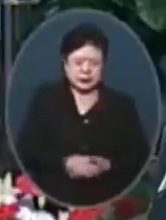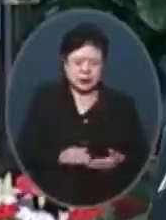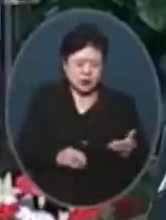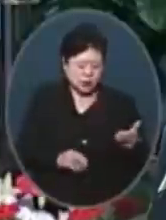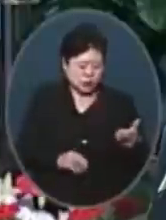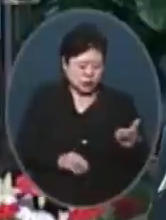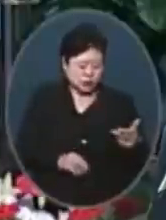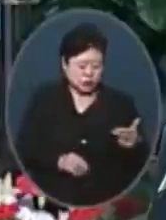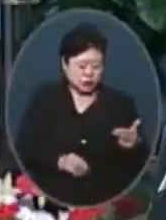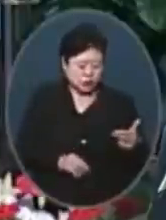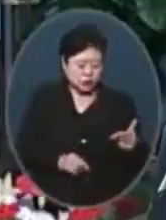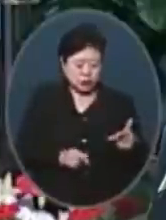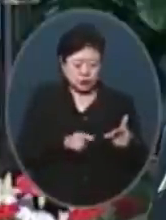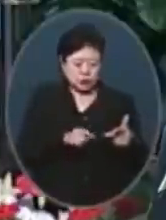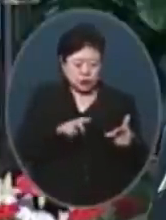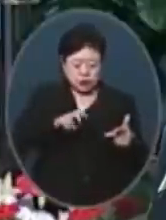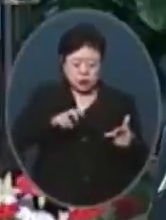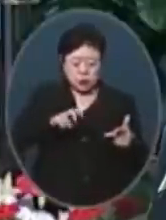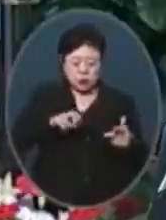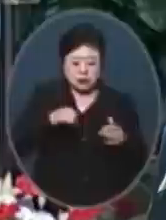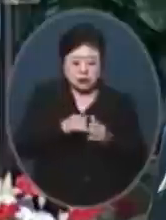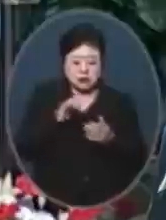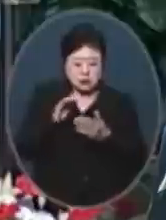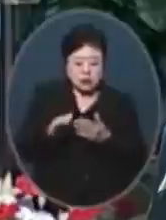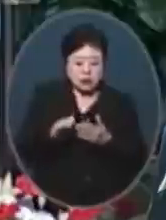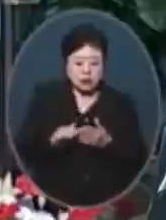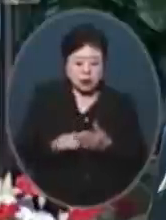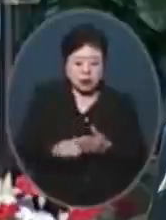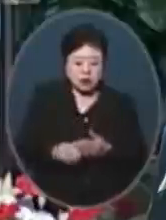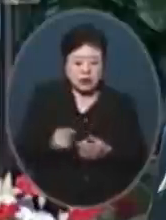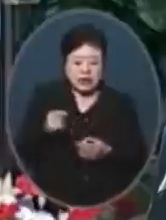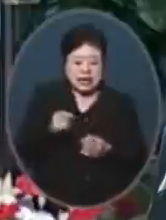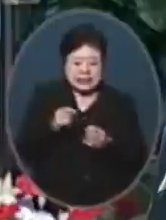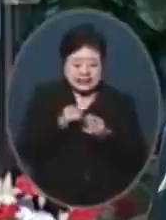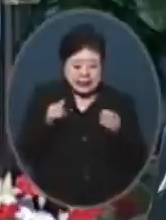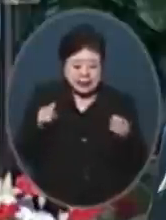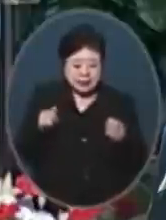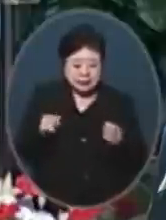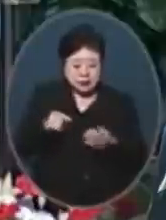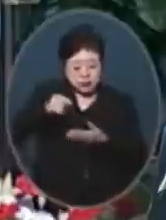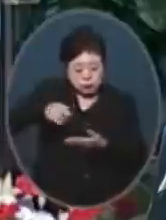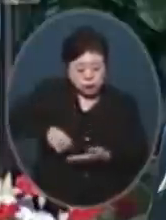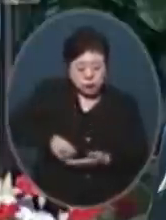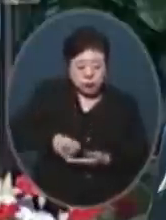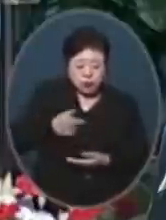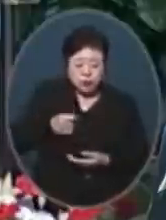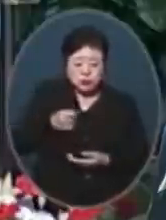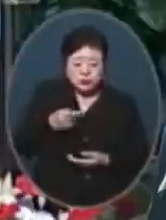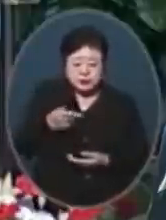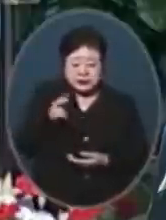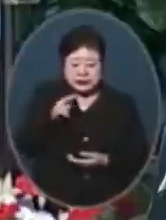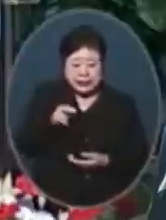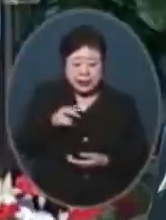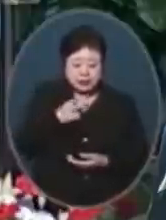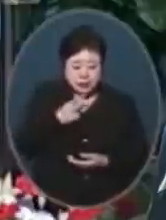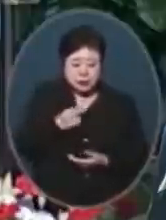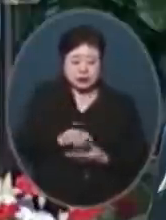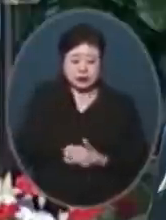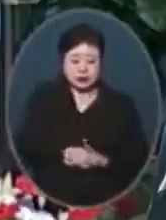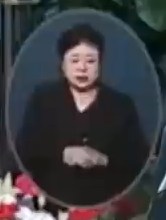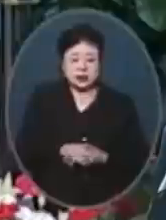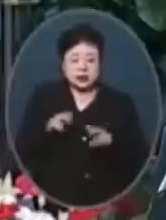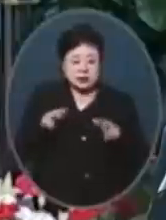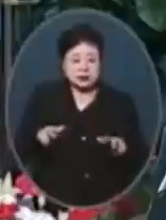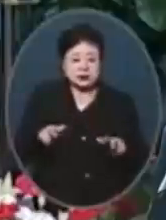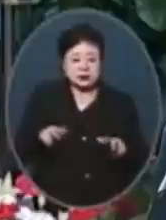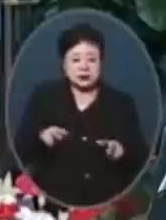전쟁 직후 우리나라 1인당 국민 총소득이 67달러에 불과했는데